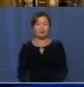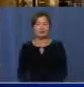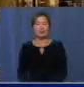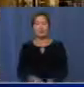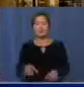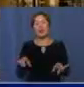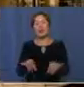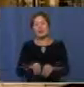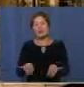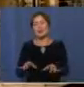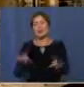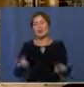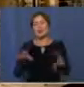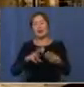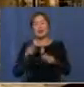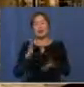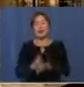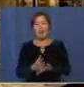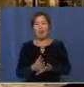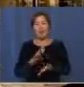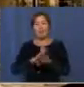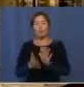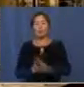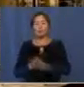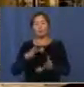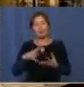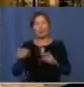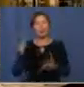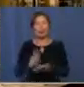Столовый бар, жағдайдың бәрі жасалған.